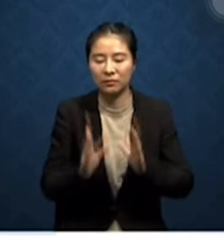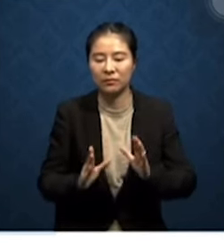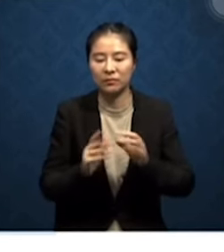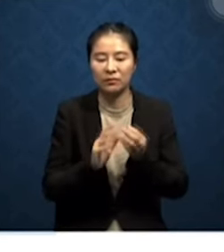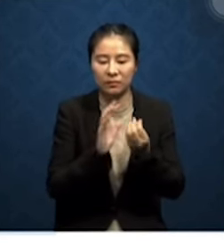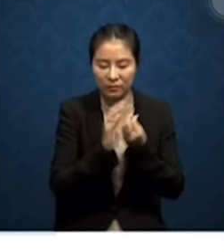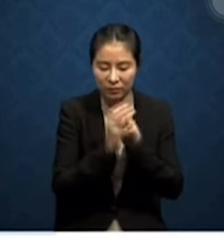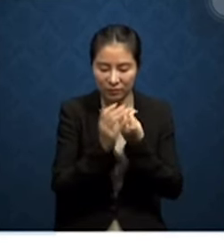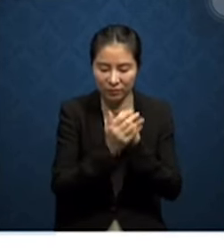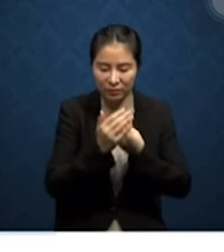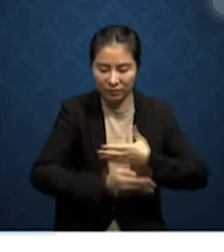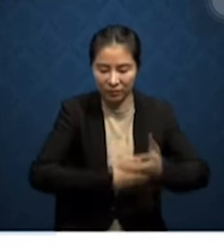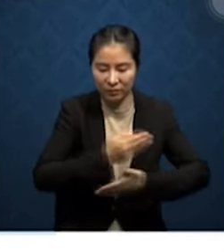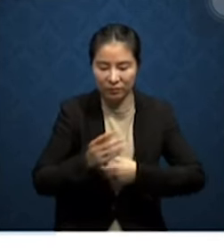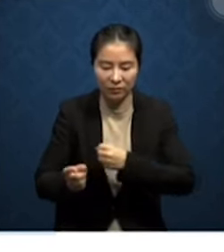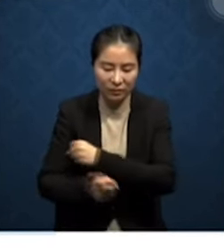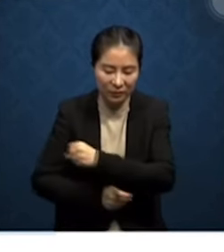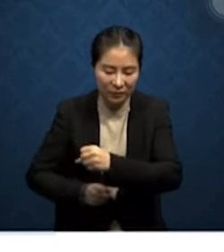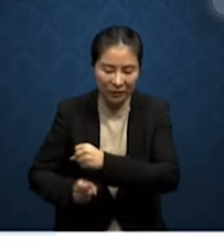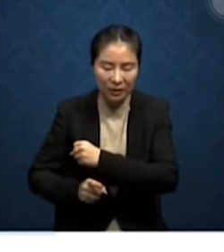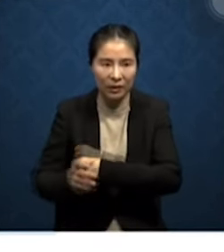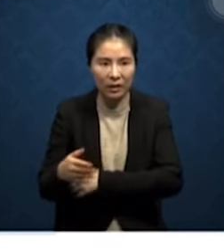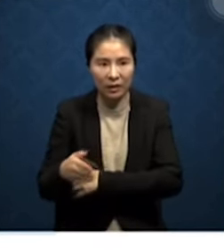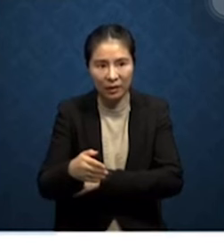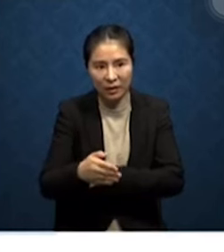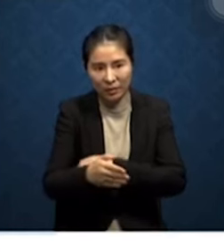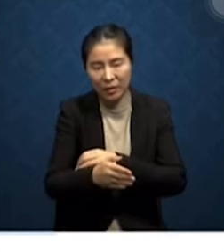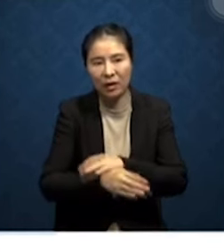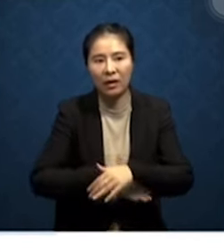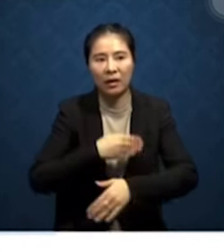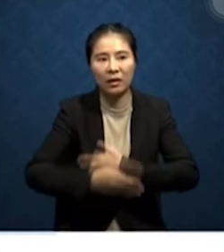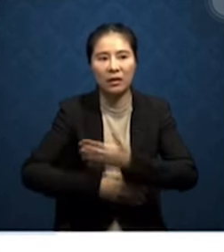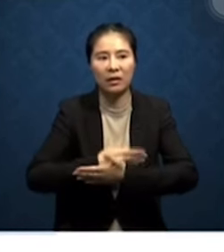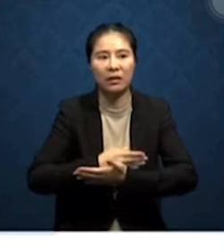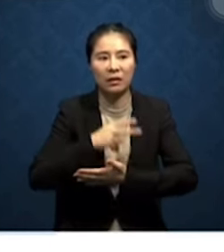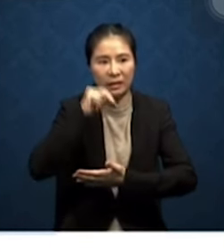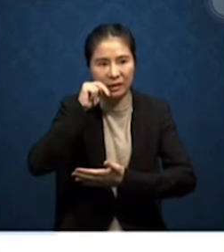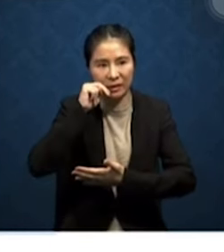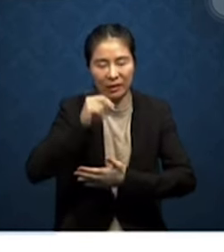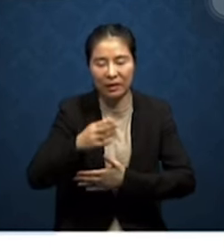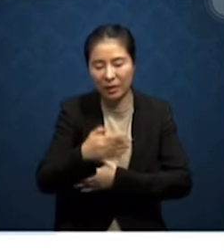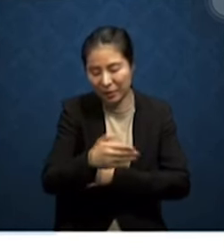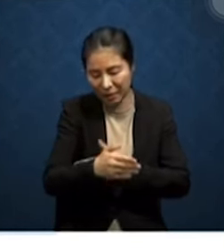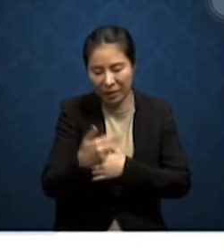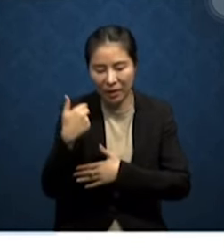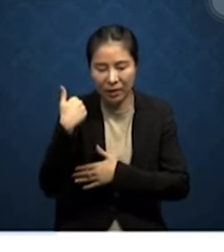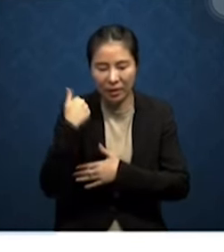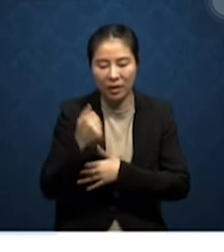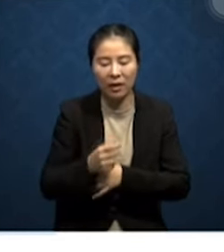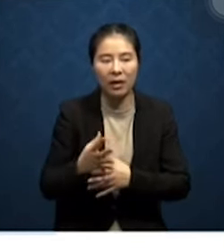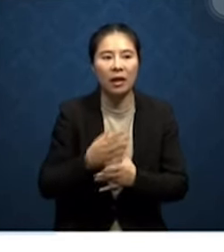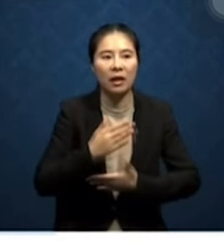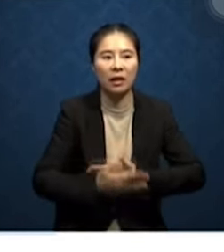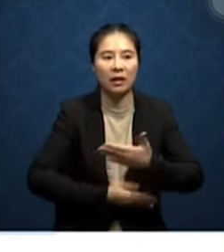ชาวนาหาปลามาขายเพราะในน้ำมีปลาในนามีข้าวตอนนี้น้ำกำลังมาปลากำลังมีเขาก็หาปลามาขาย